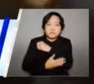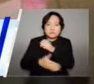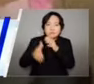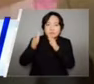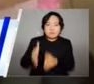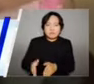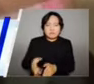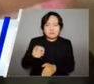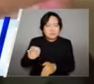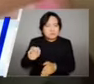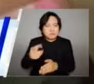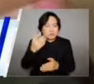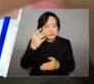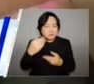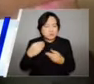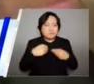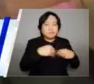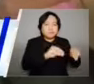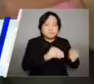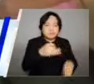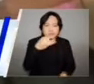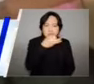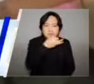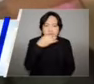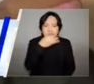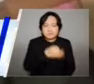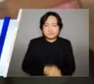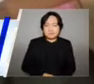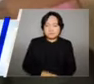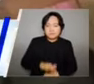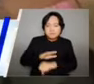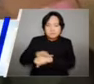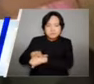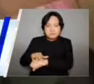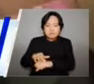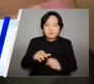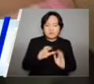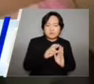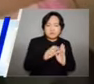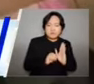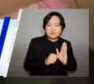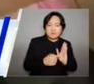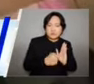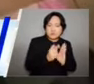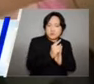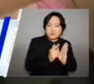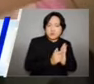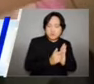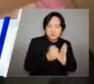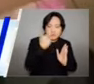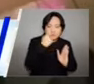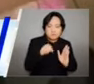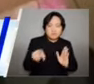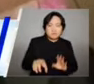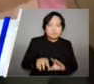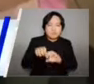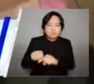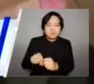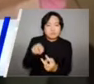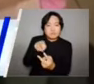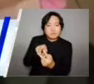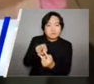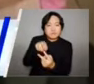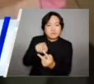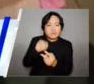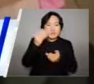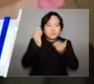shabu. You are arrested for violation of RA 9165. Isang Malaysian at isang Chinese. Ayon sa Southern Police